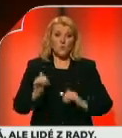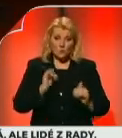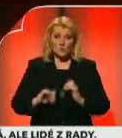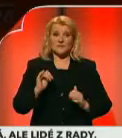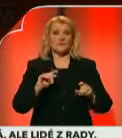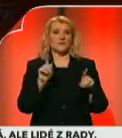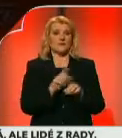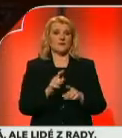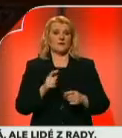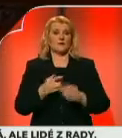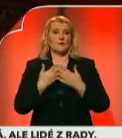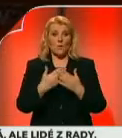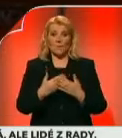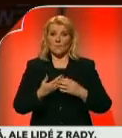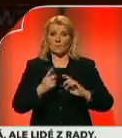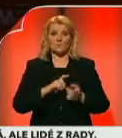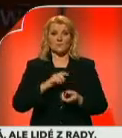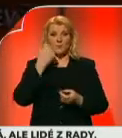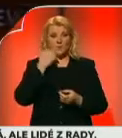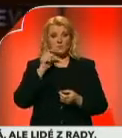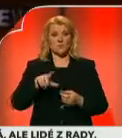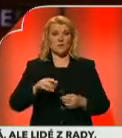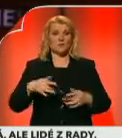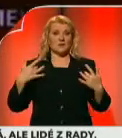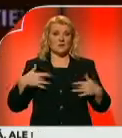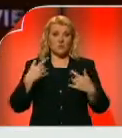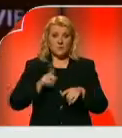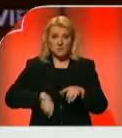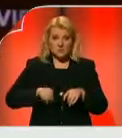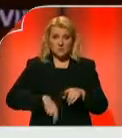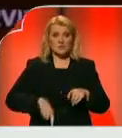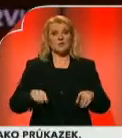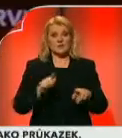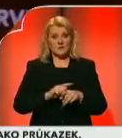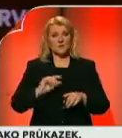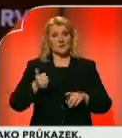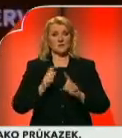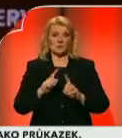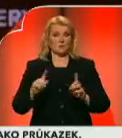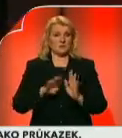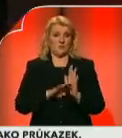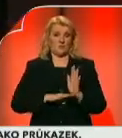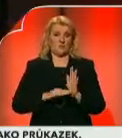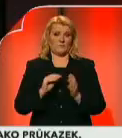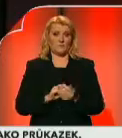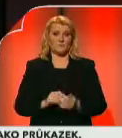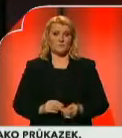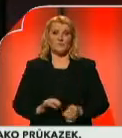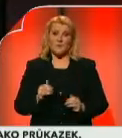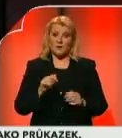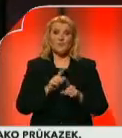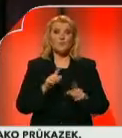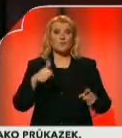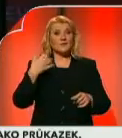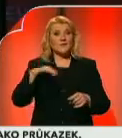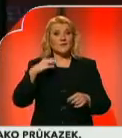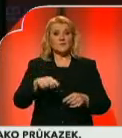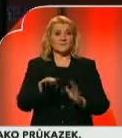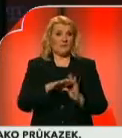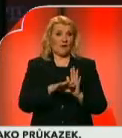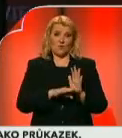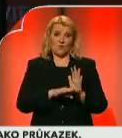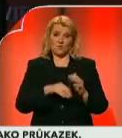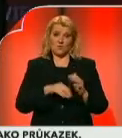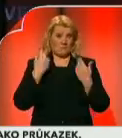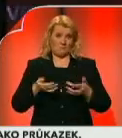o pomoci osobám se zdravotním postižením a jistě ještě v několika dalších zákonech. Ano, protože žádný jednotný takový zákon neexistuje. Vy mluvíte